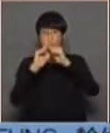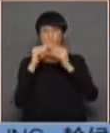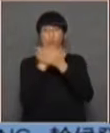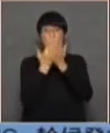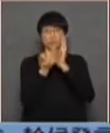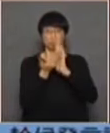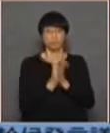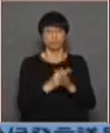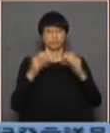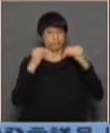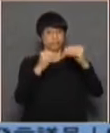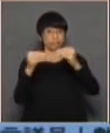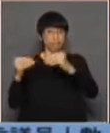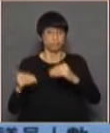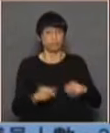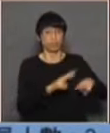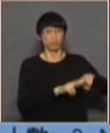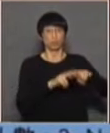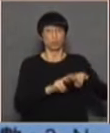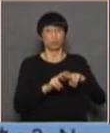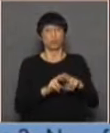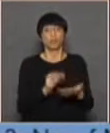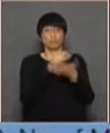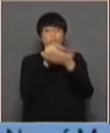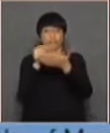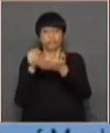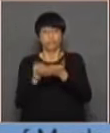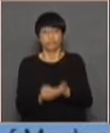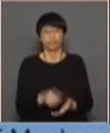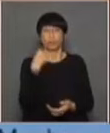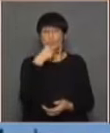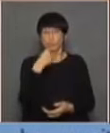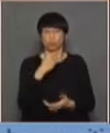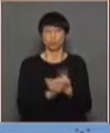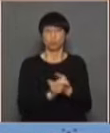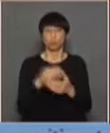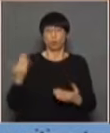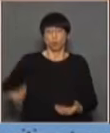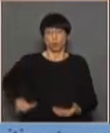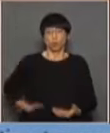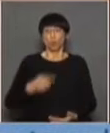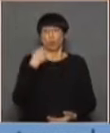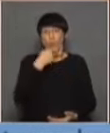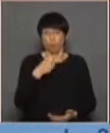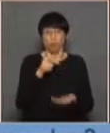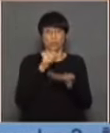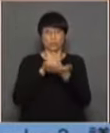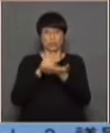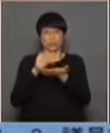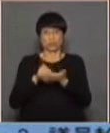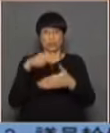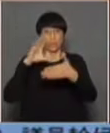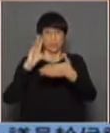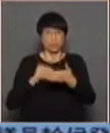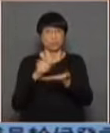移默化的共产党式词汇和排挤广东话和正体字等等，都是源